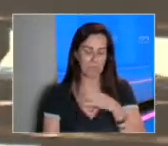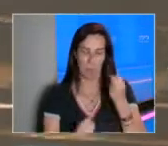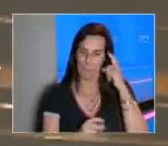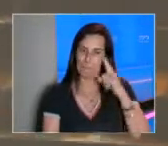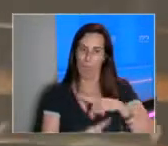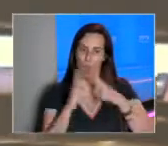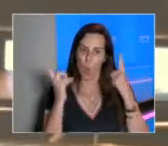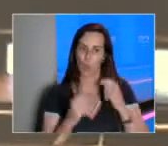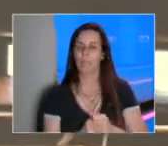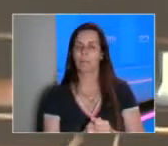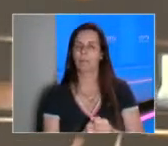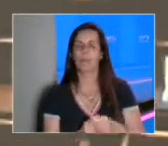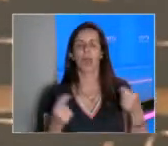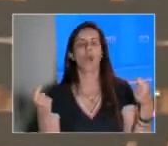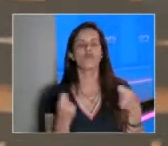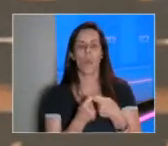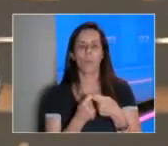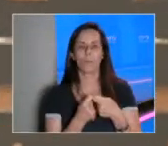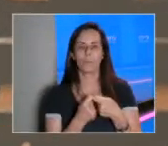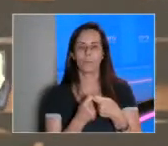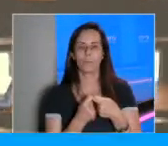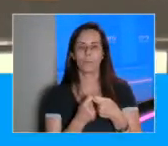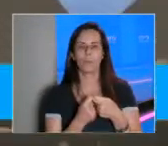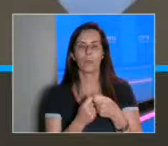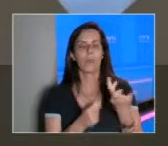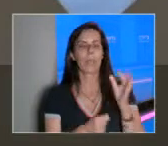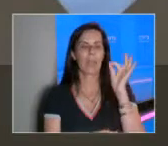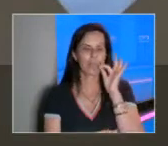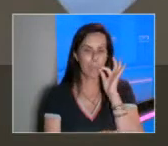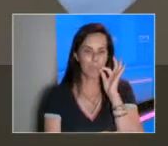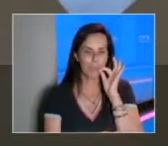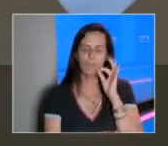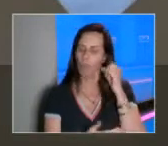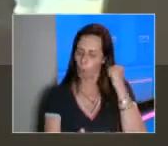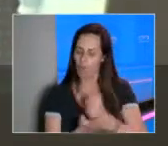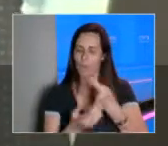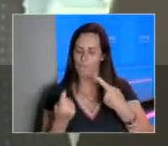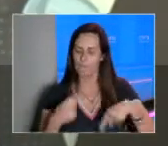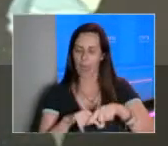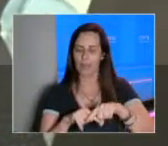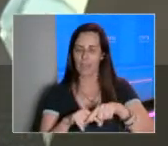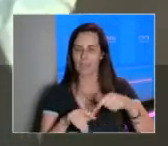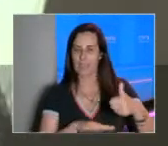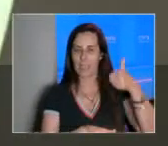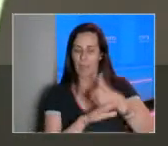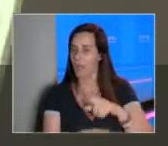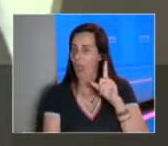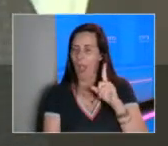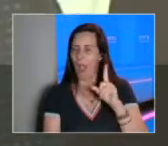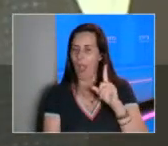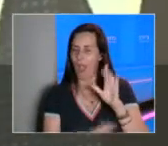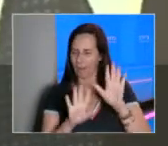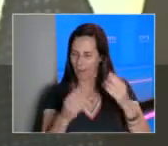נאמר כבר בתחילה, הנוגעים לשימוש פרטי בקנאביס, אושרו בוועדת שרים לענייני חקיקה, אבל לאט לנו